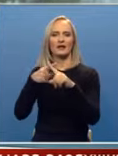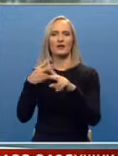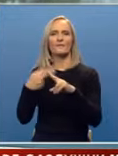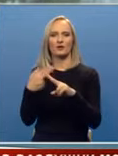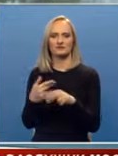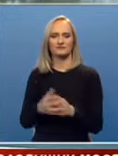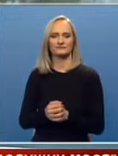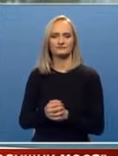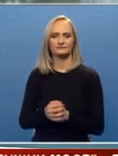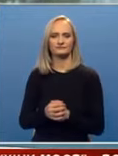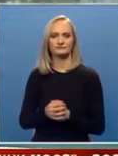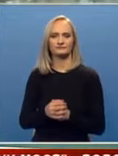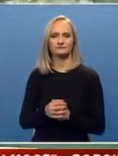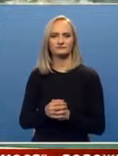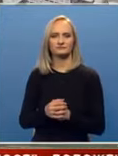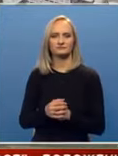bolesti.